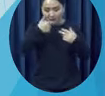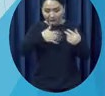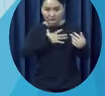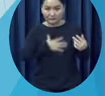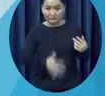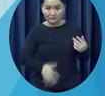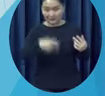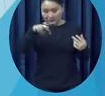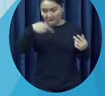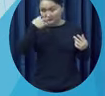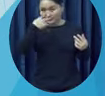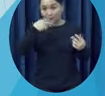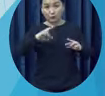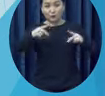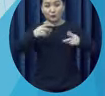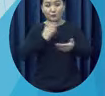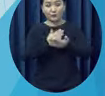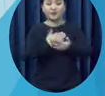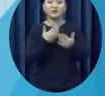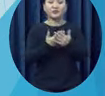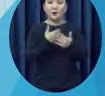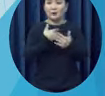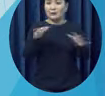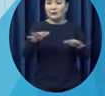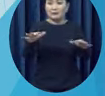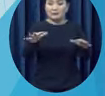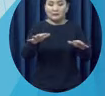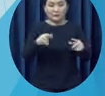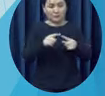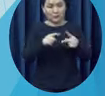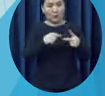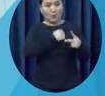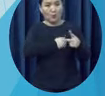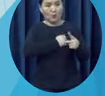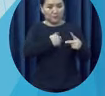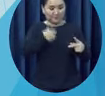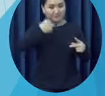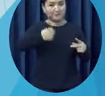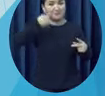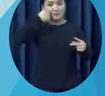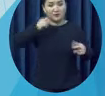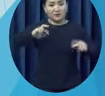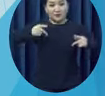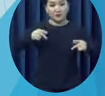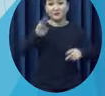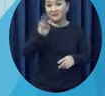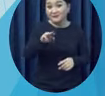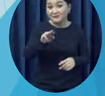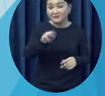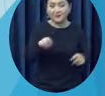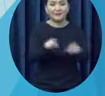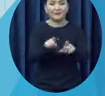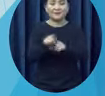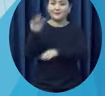төрхүүл бас өөрчлөлт гардаг тий. Хүн одоо ингээд сандраад эсвэл одоо уурлахаараа гадаад бие авч байгаа байдал өөрчлөгдөхтэй адилхан өсвөр